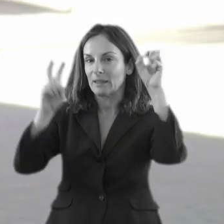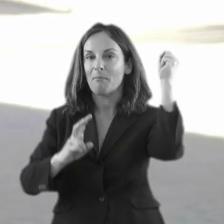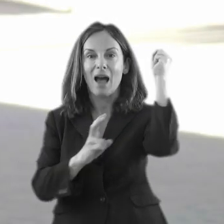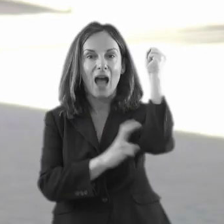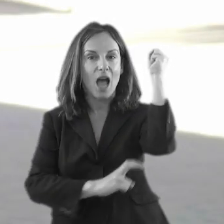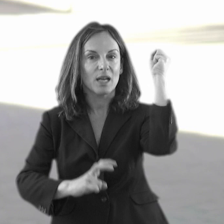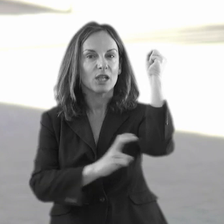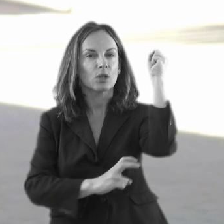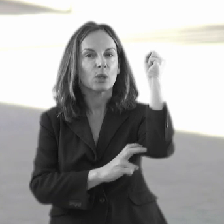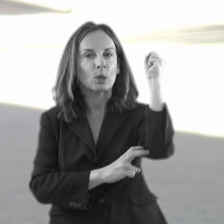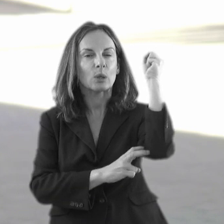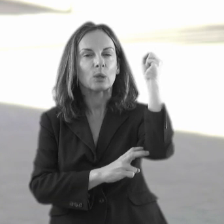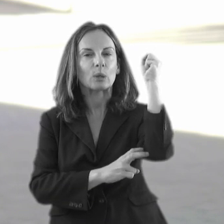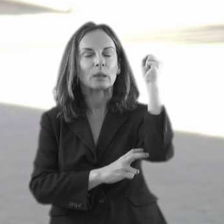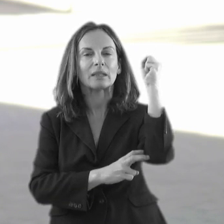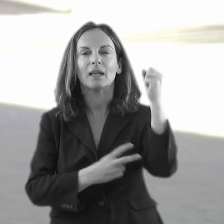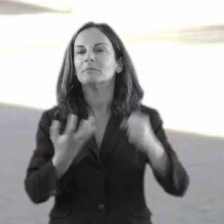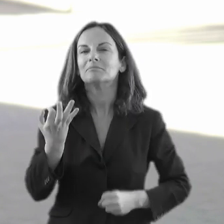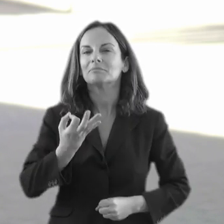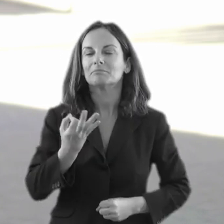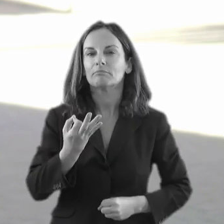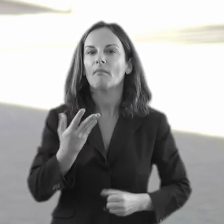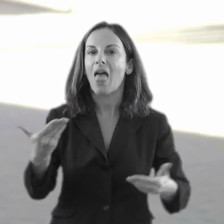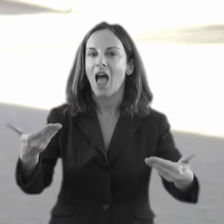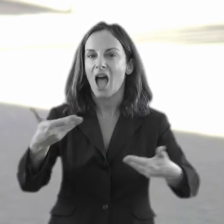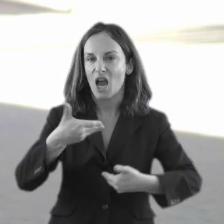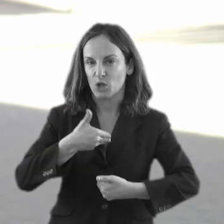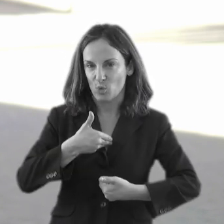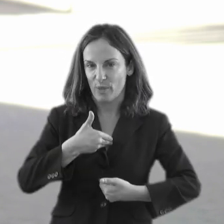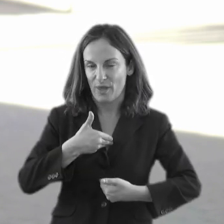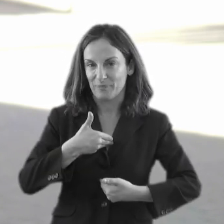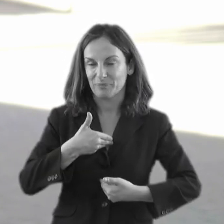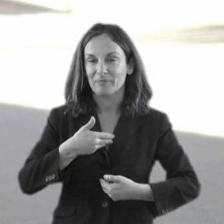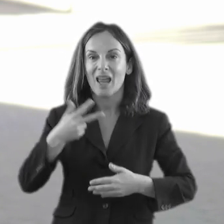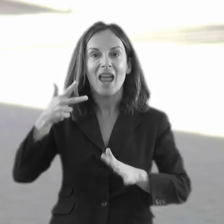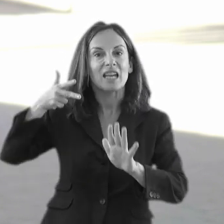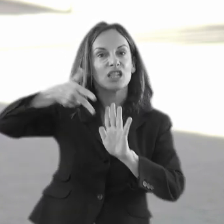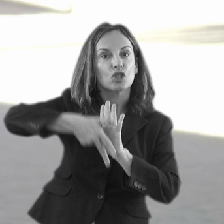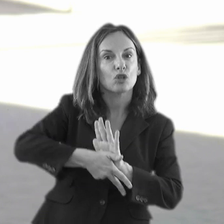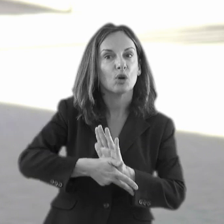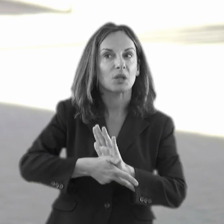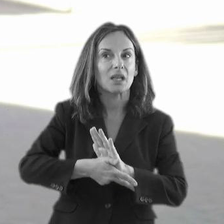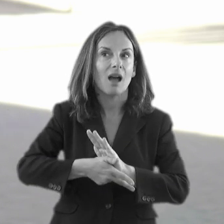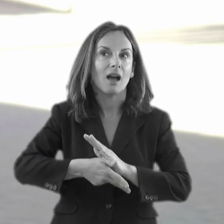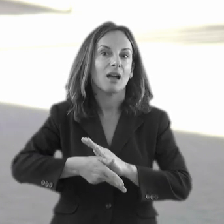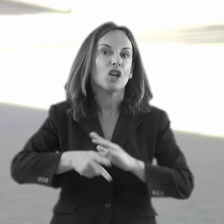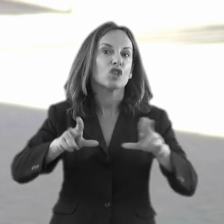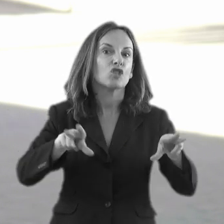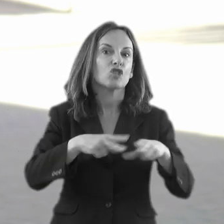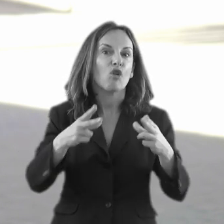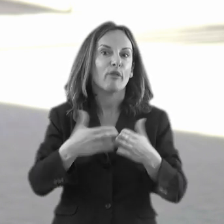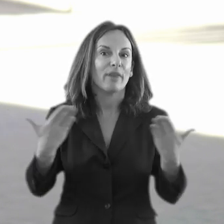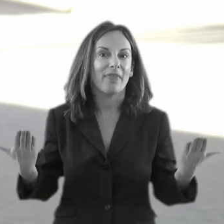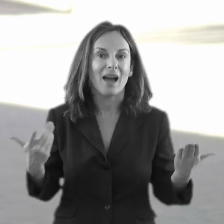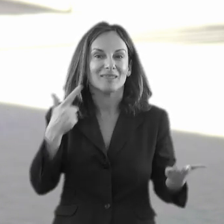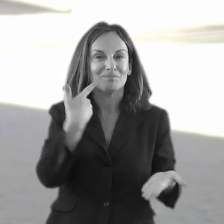L'arqueologia és una eina que ens ajuda a reconstruir la història de societats que no han